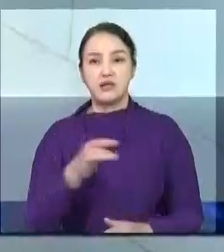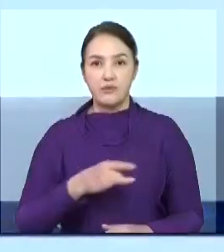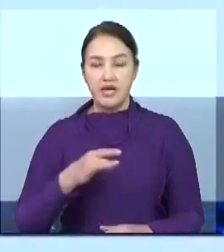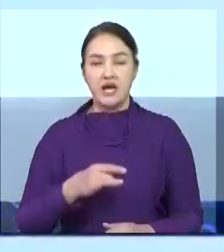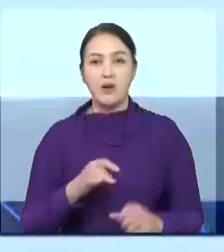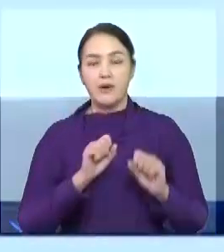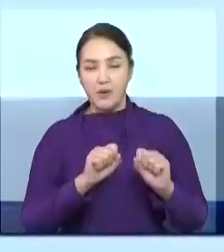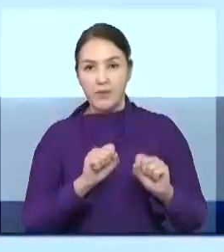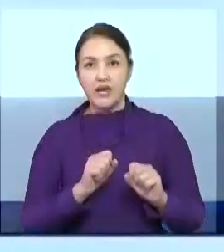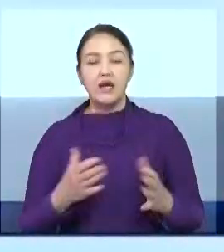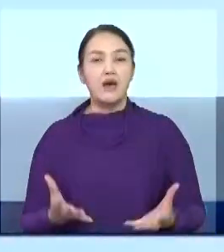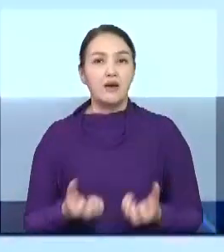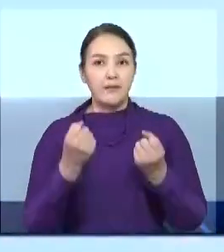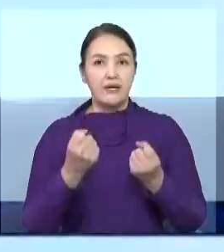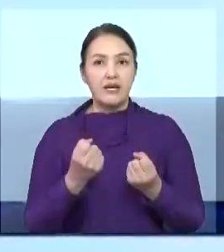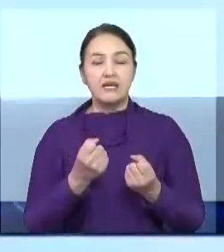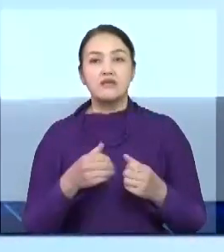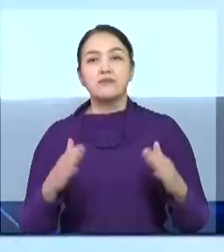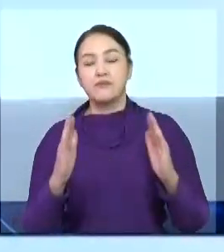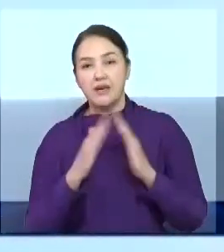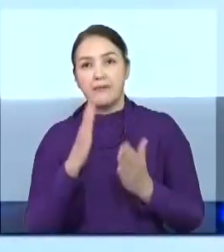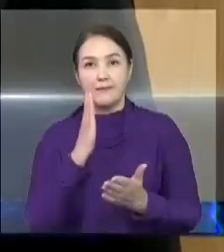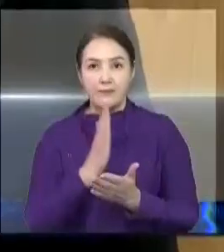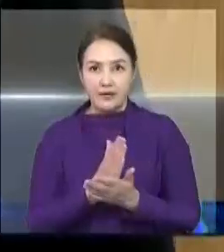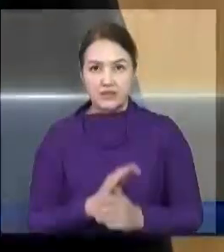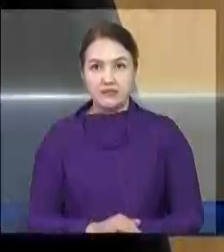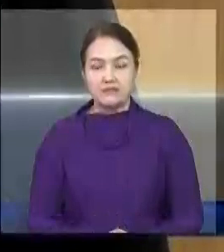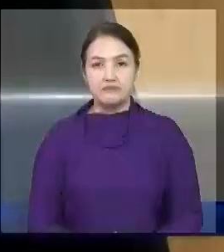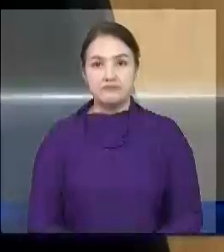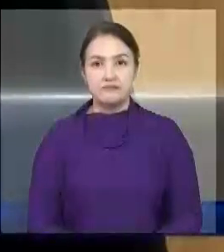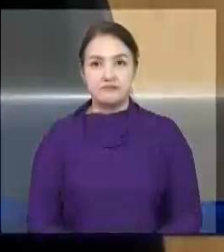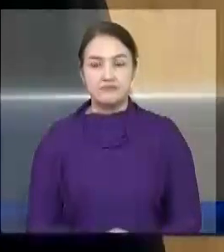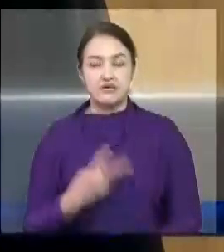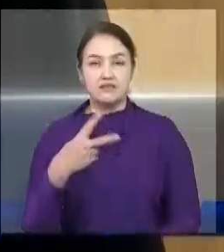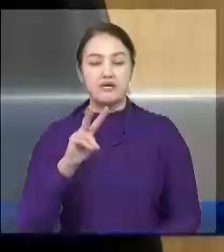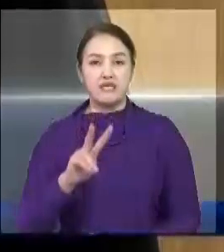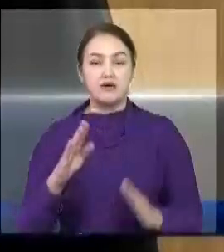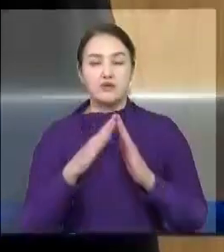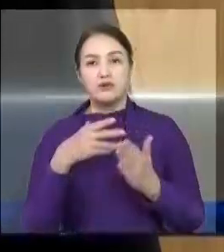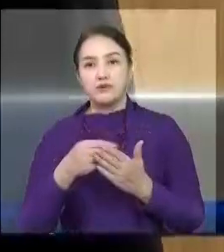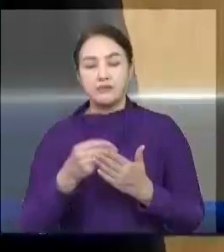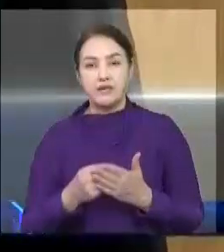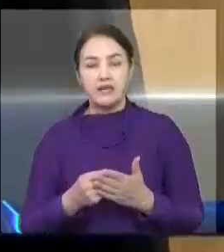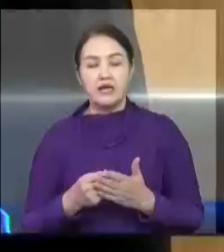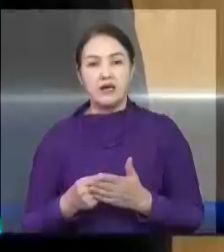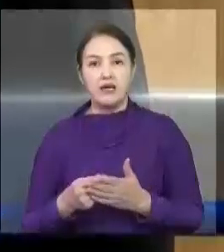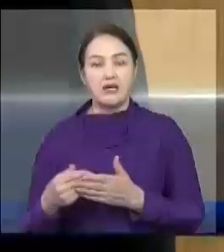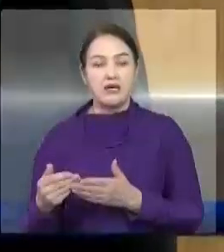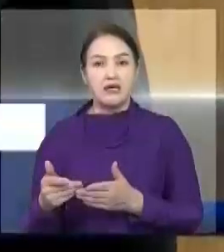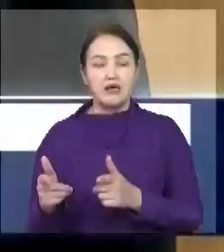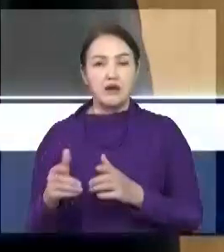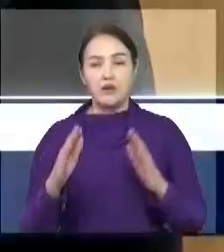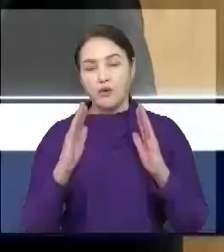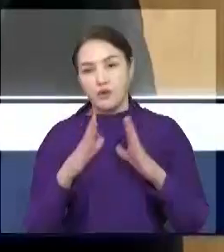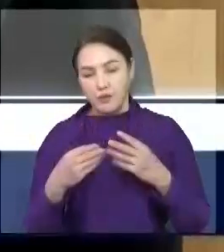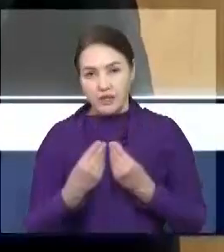республикалық қорлардың бірінің қолдауымен баспаналы болғандар да бар. 22 үй сатып алам деп тұрған отбасылардың 13-ы